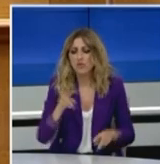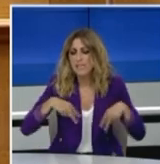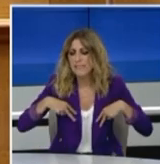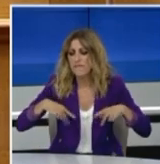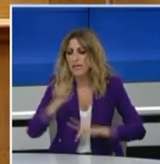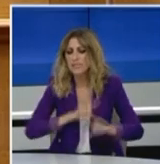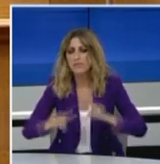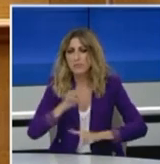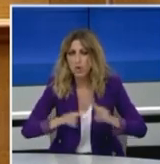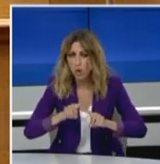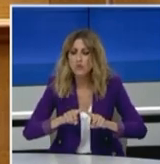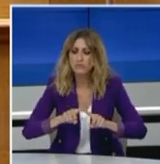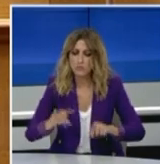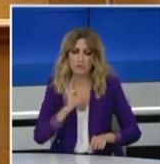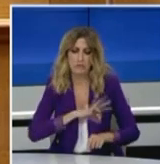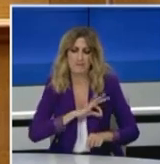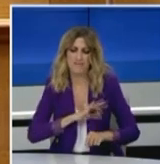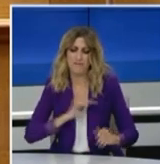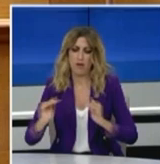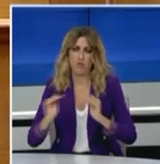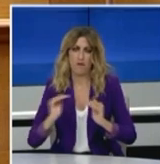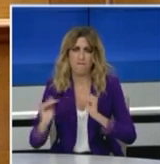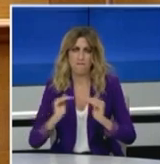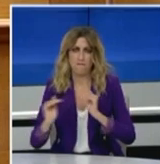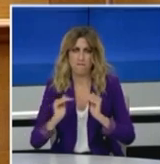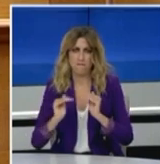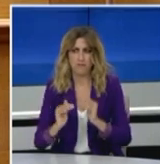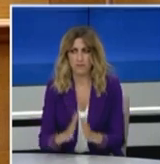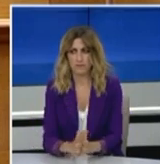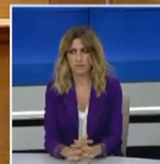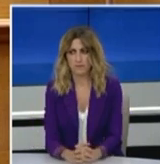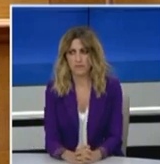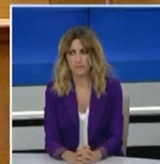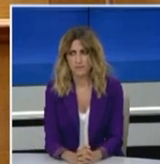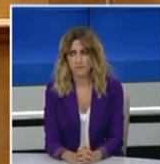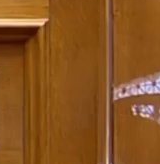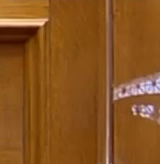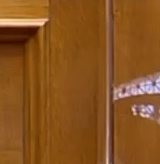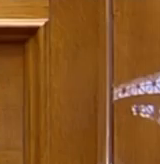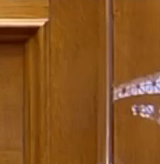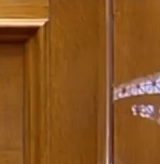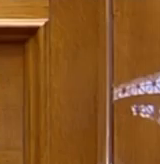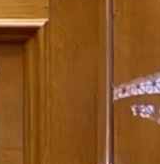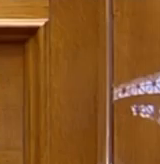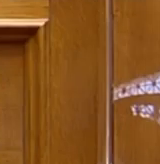με τρόπο που εξυπηρετεί τις εκάστοτε πολιτικές της επιδιώξεις.